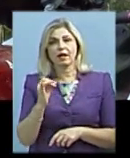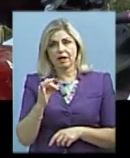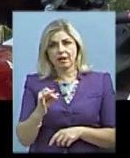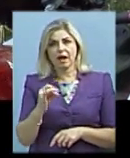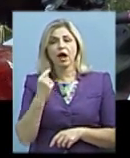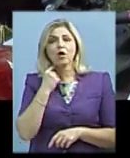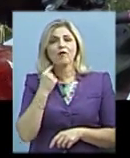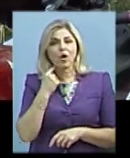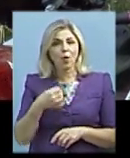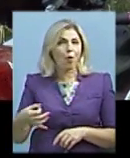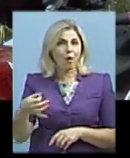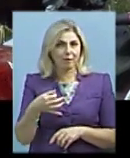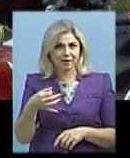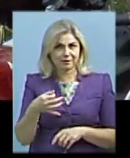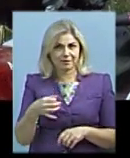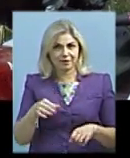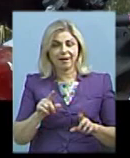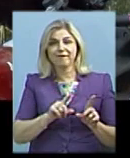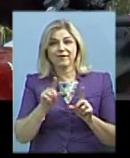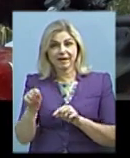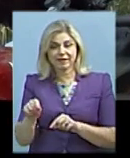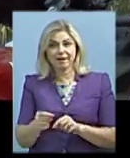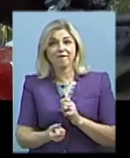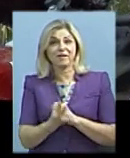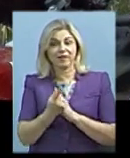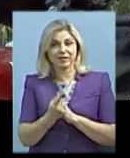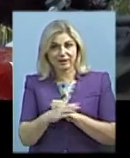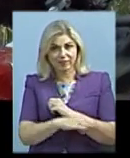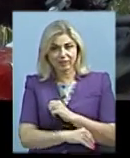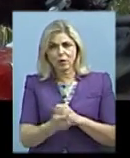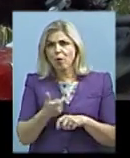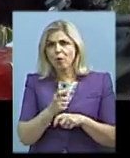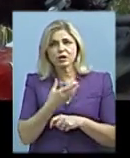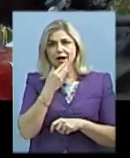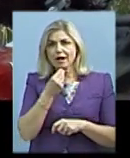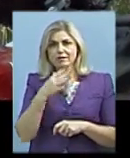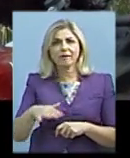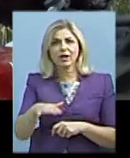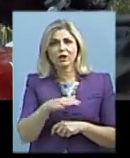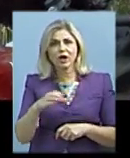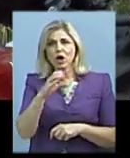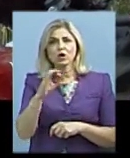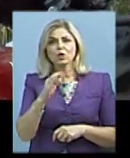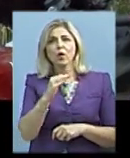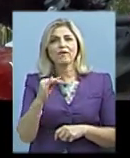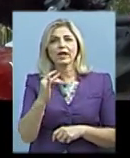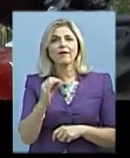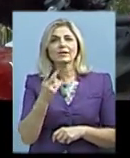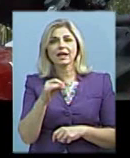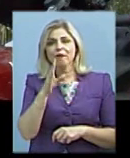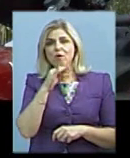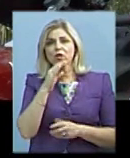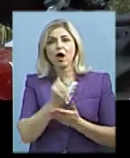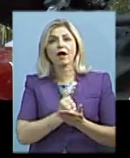в Кіровоградську область, виявилось в кінці. Дуже гарні краї в сторону Софіївського водосховища.